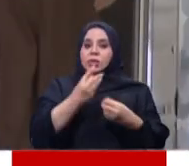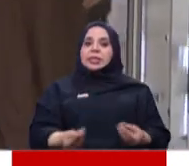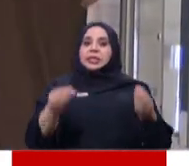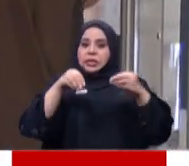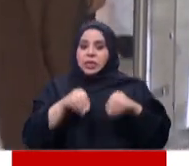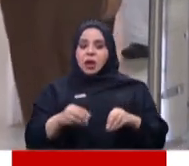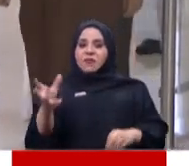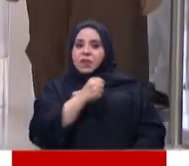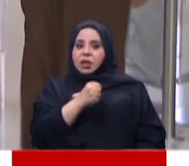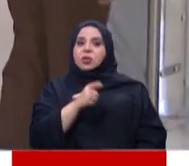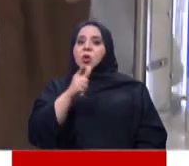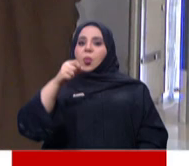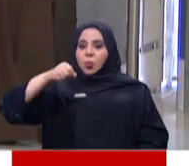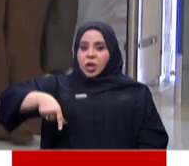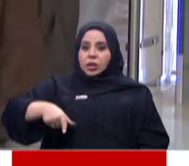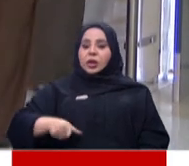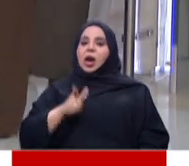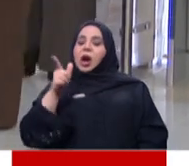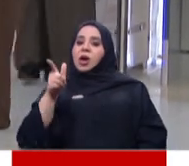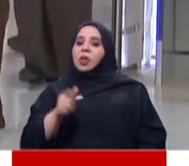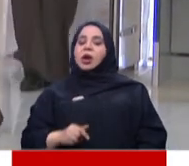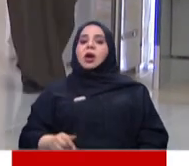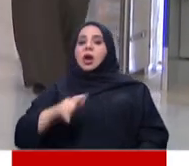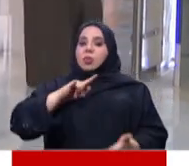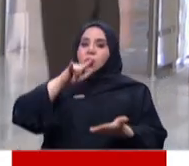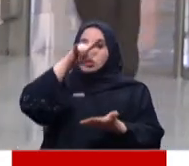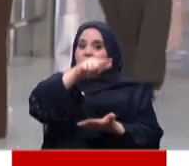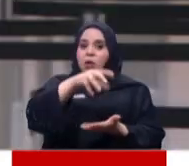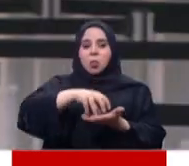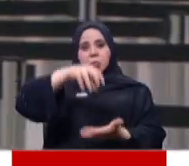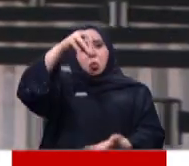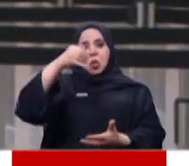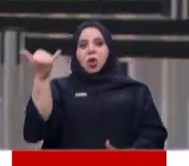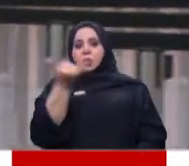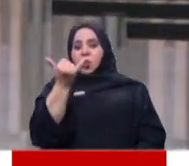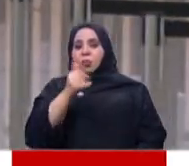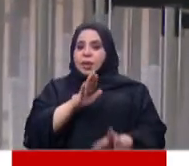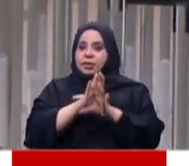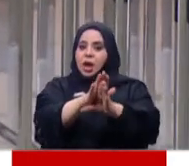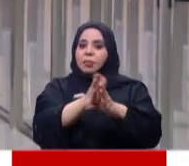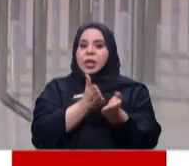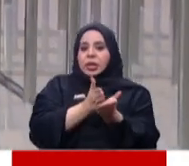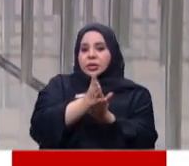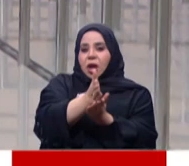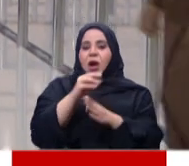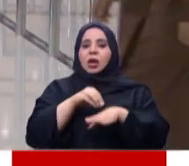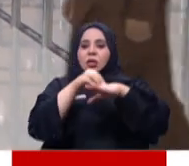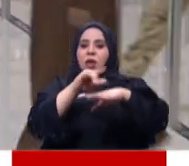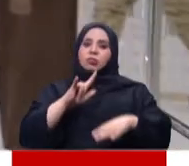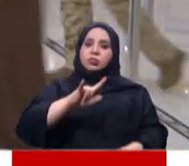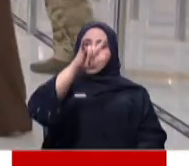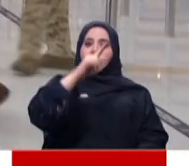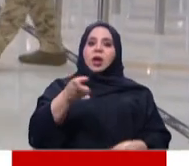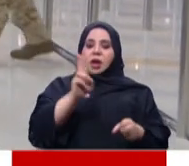الفرص النوعية للمواطنين باعتبار المطار صرحا هاما داعما للقطاع اللوجستي كأحد